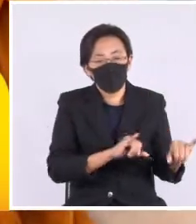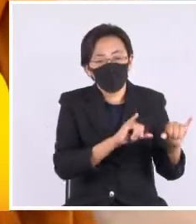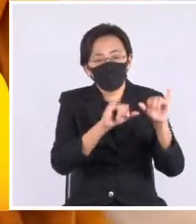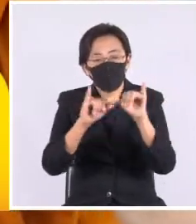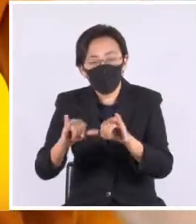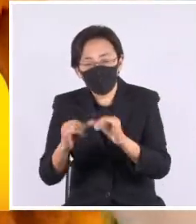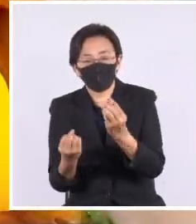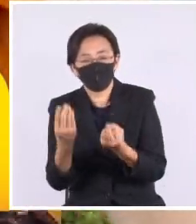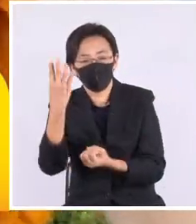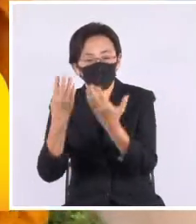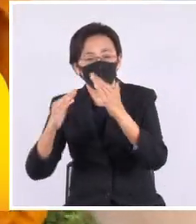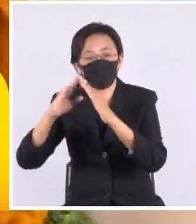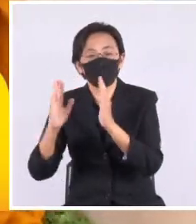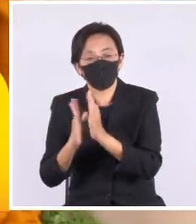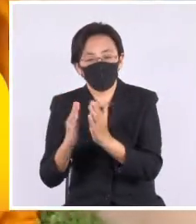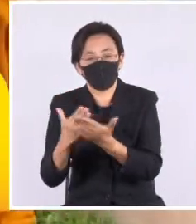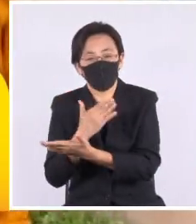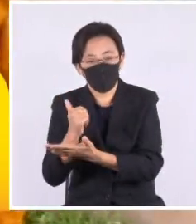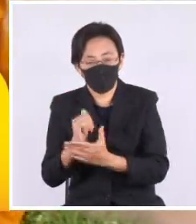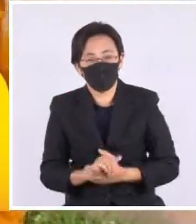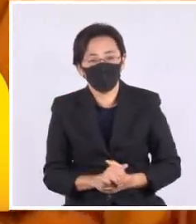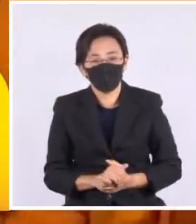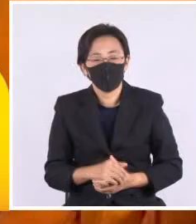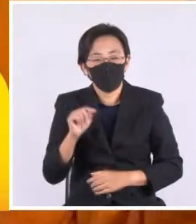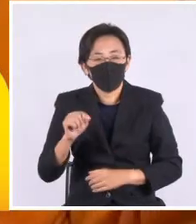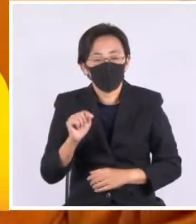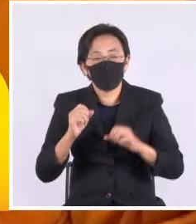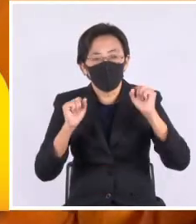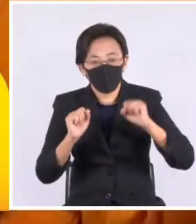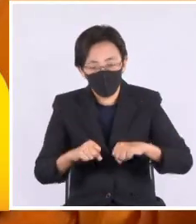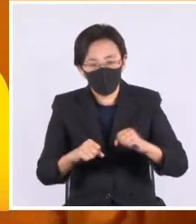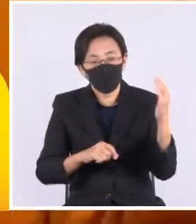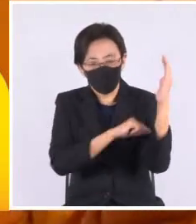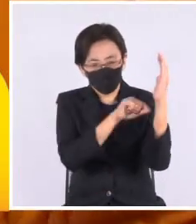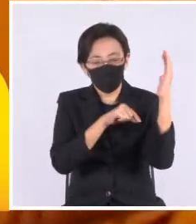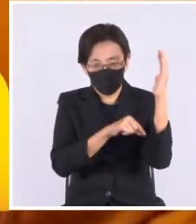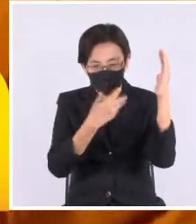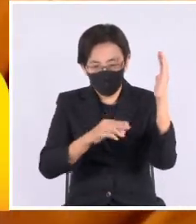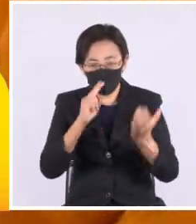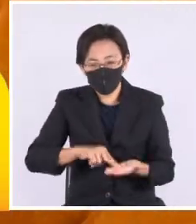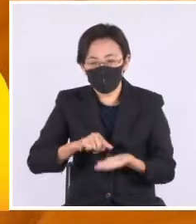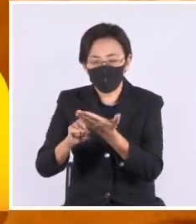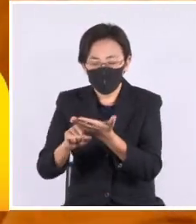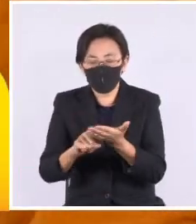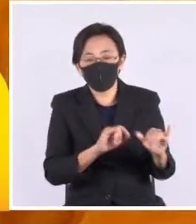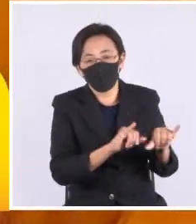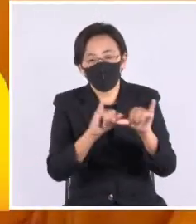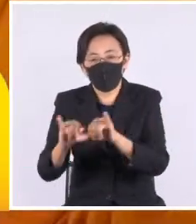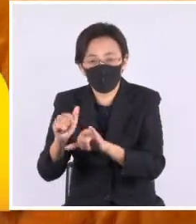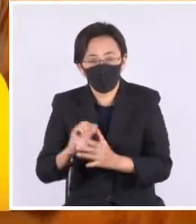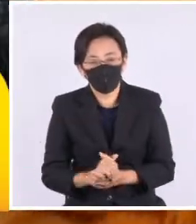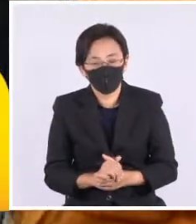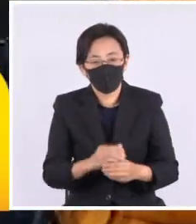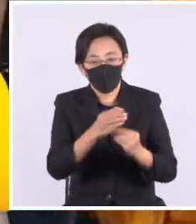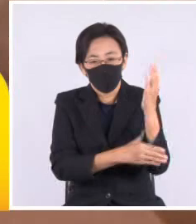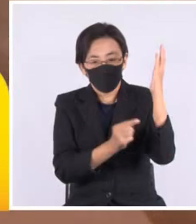ส้องและวัดเกาะไม้แดงแทนซึ่งก็ได้รับการอนุญาตให้ลองย้ายแล้วนะคะทั้งนี้ค่ะเนื่องจากการล้อมย้ายต้น